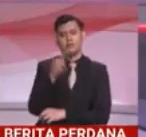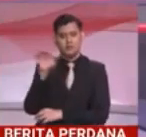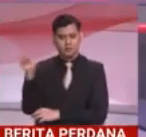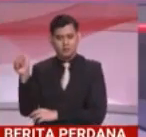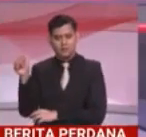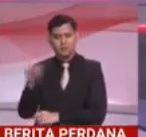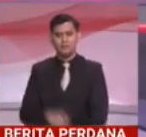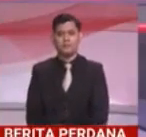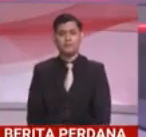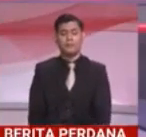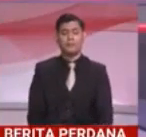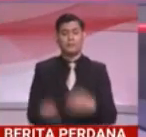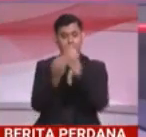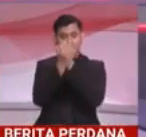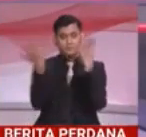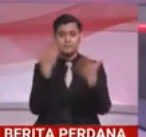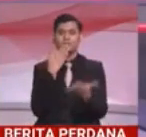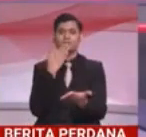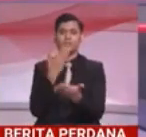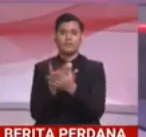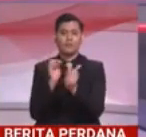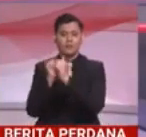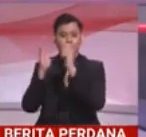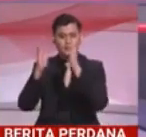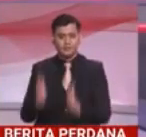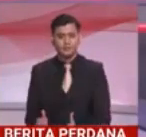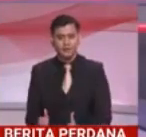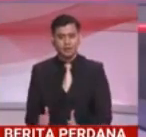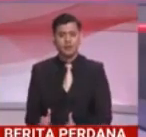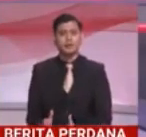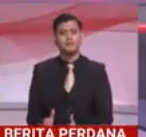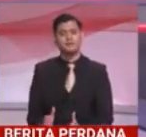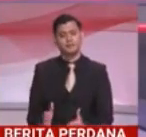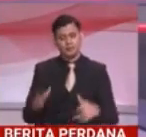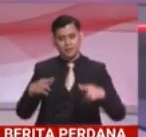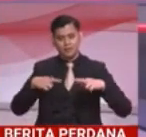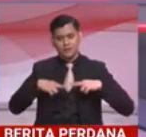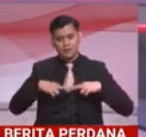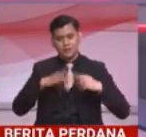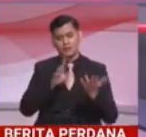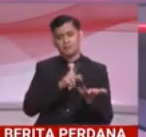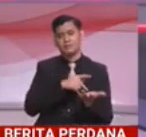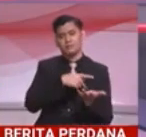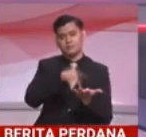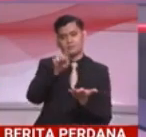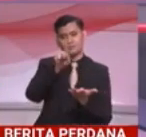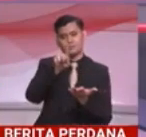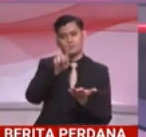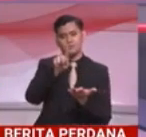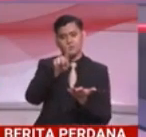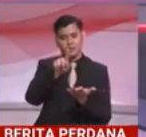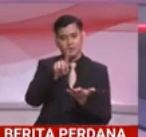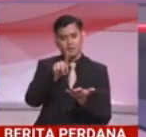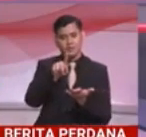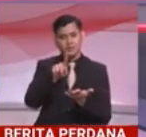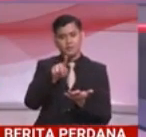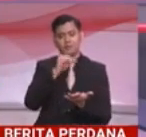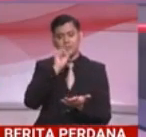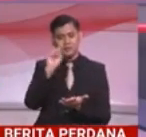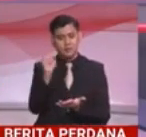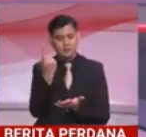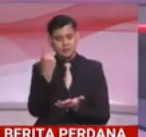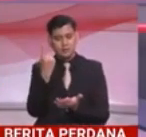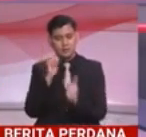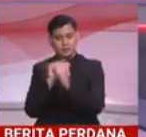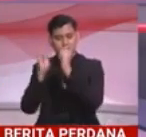Ini pula berita baik buat atlet negara. Skim pencen atlet mungkin diperluas bukan hanya kepada atlet yang layak ke sukan Olimpik